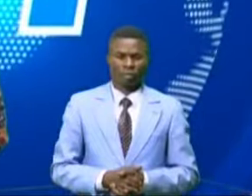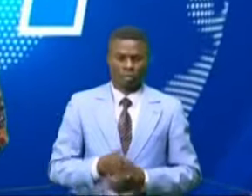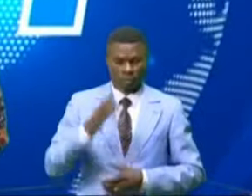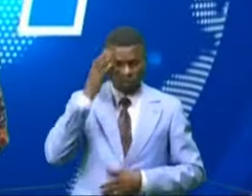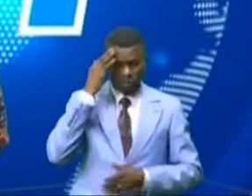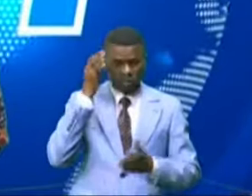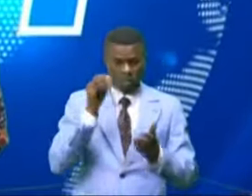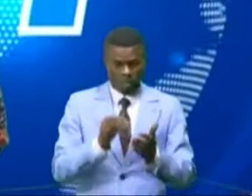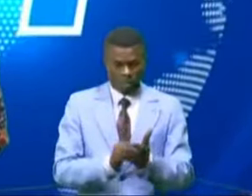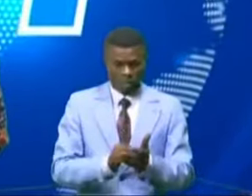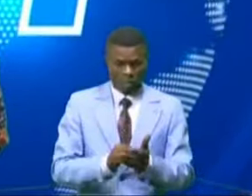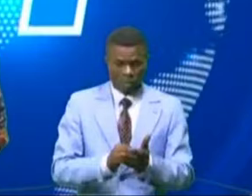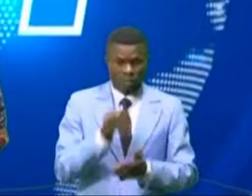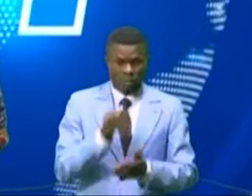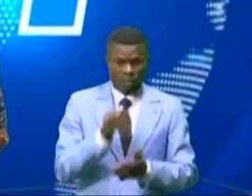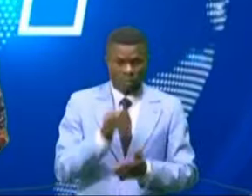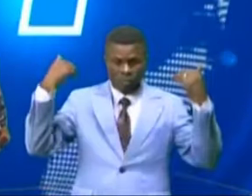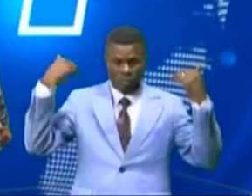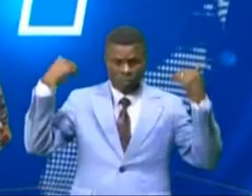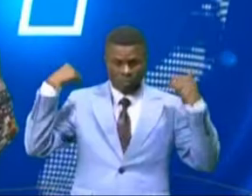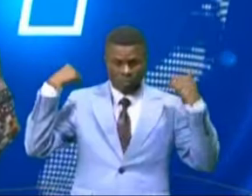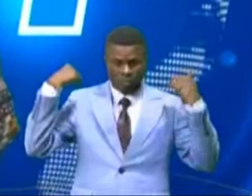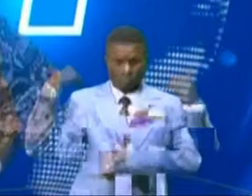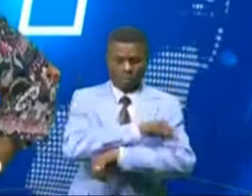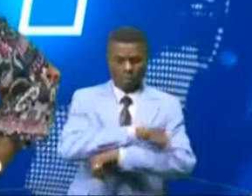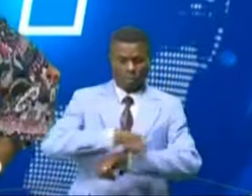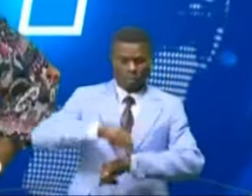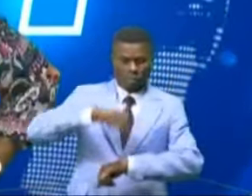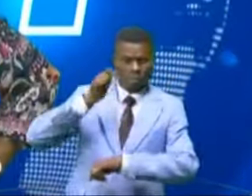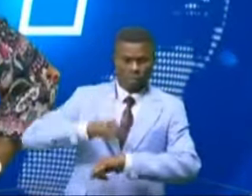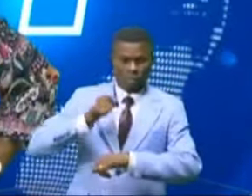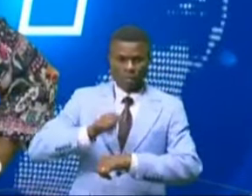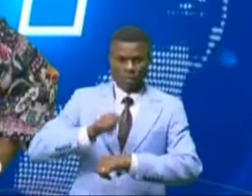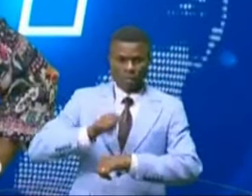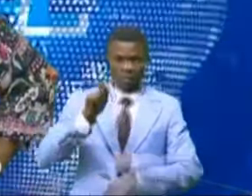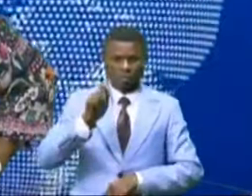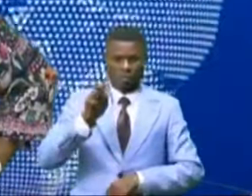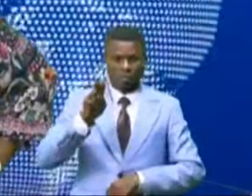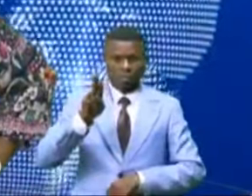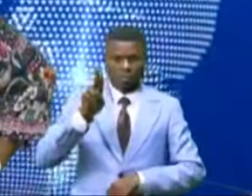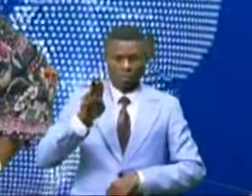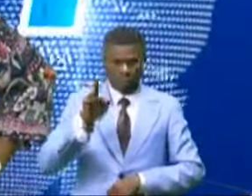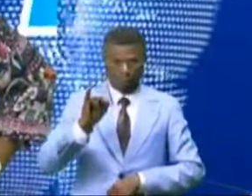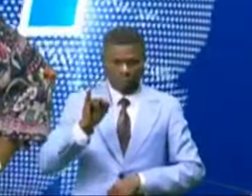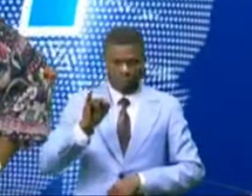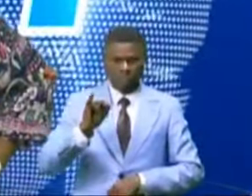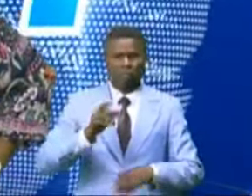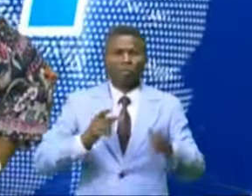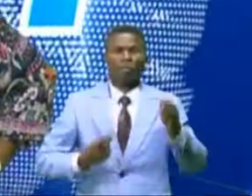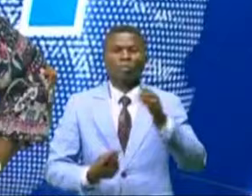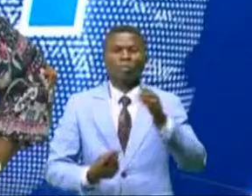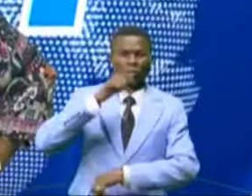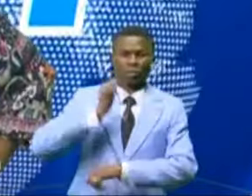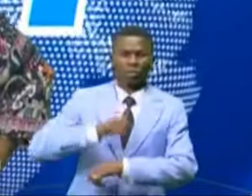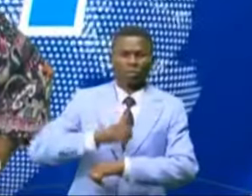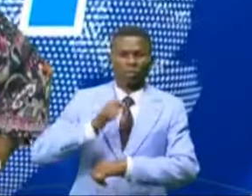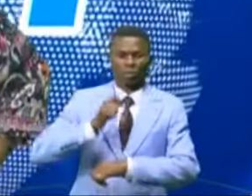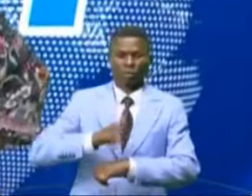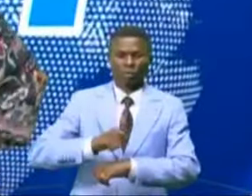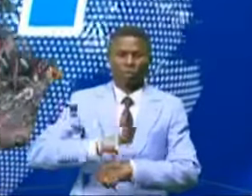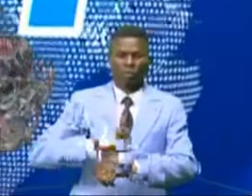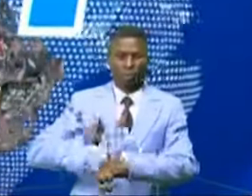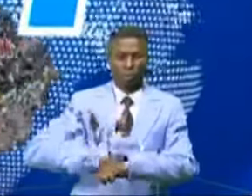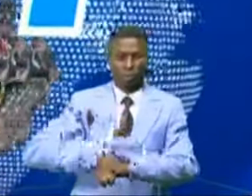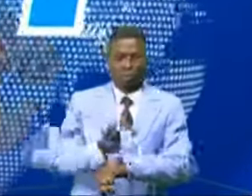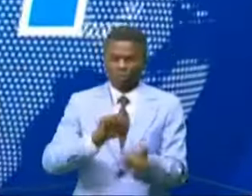Sachez également que l'ancien bateau de l'Italie, Buinozo, est poursuivi par la justice pour en écriture